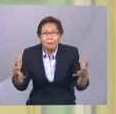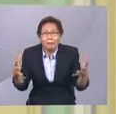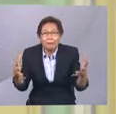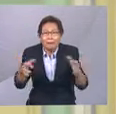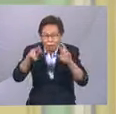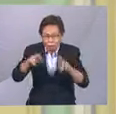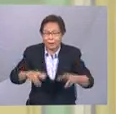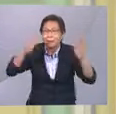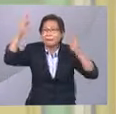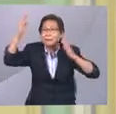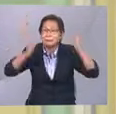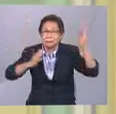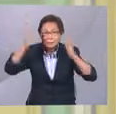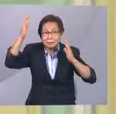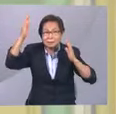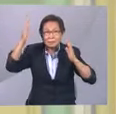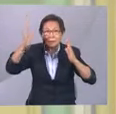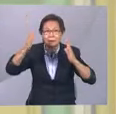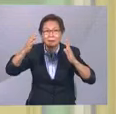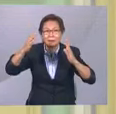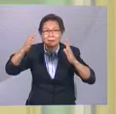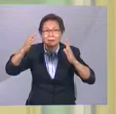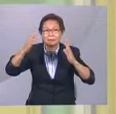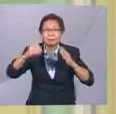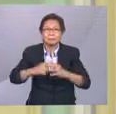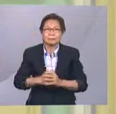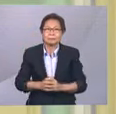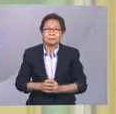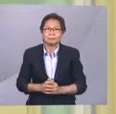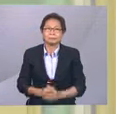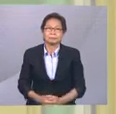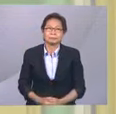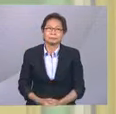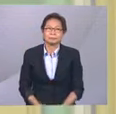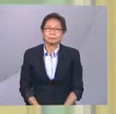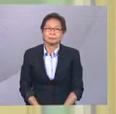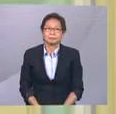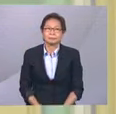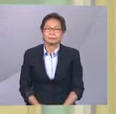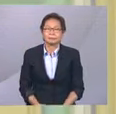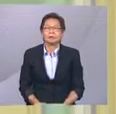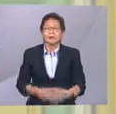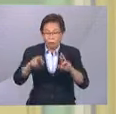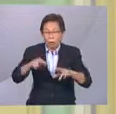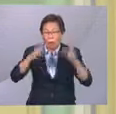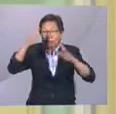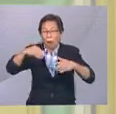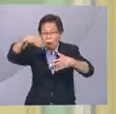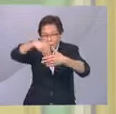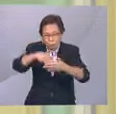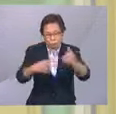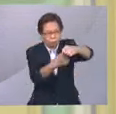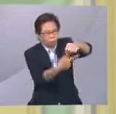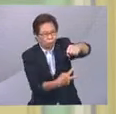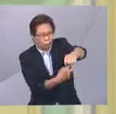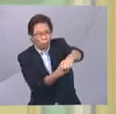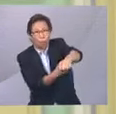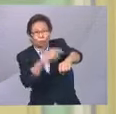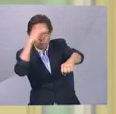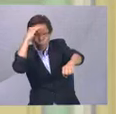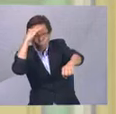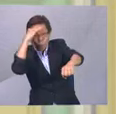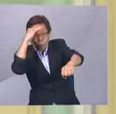Raya gitu yang masuk ke tambak Joko kjbi